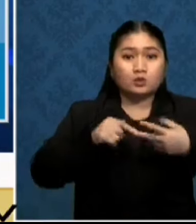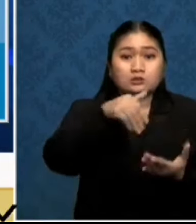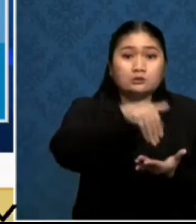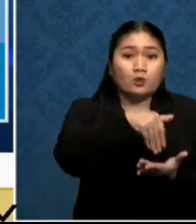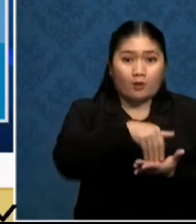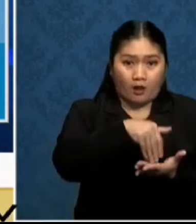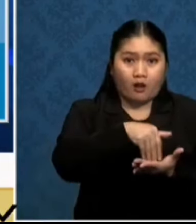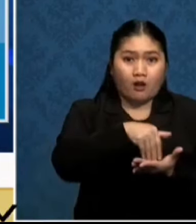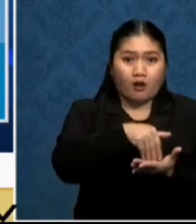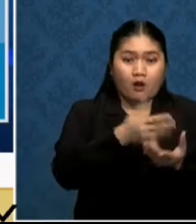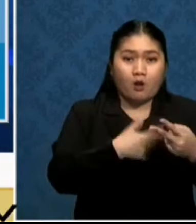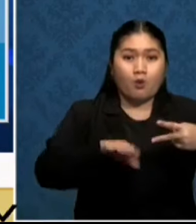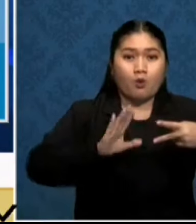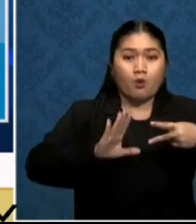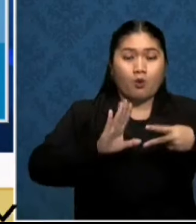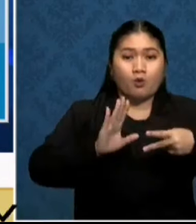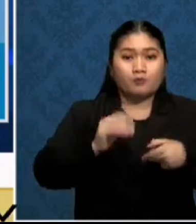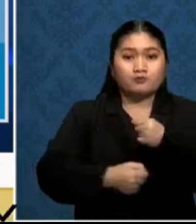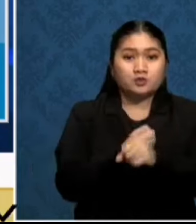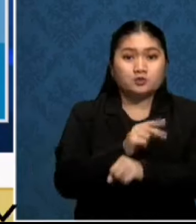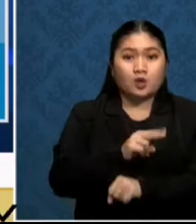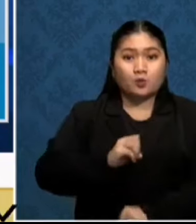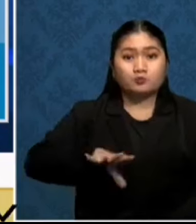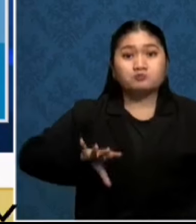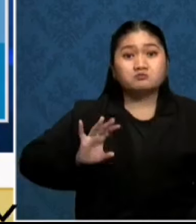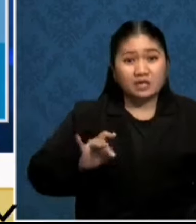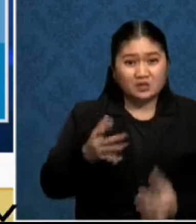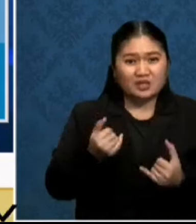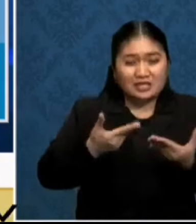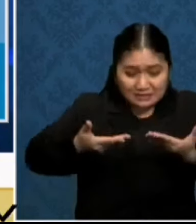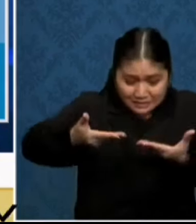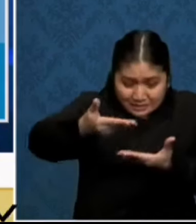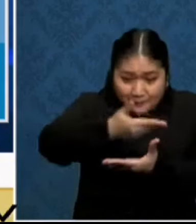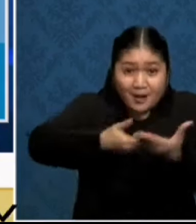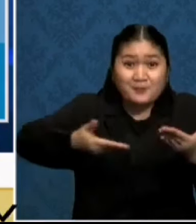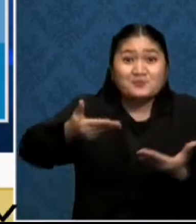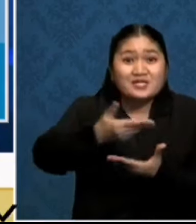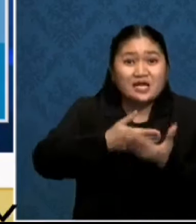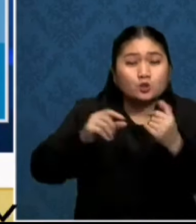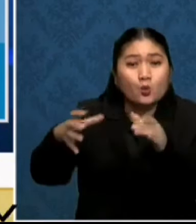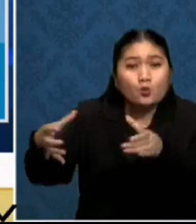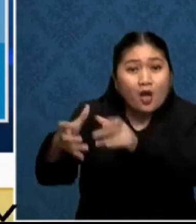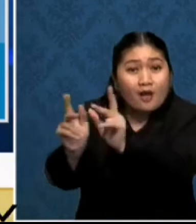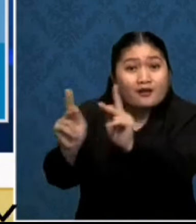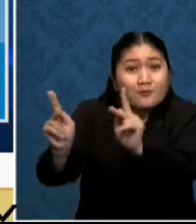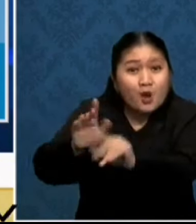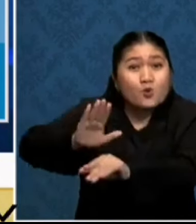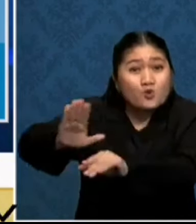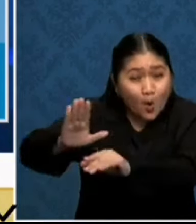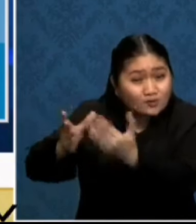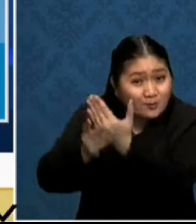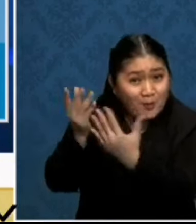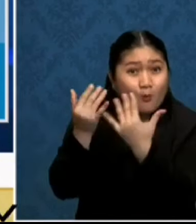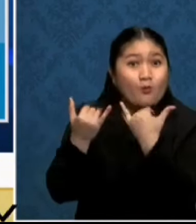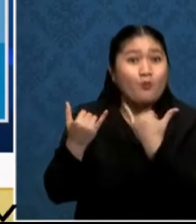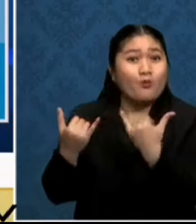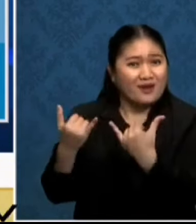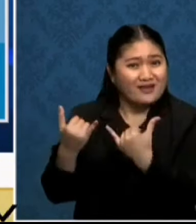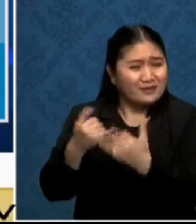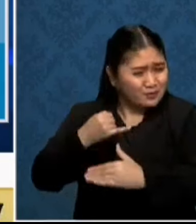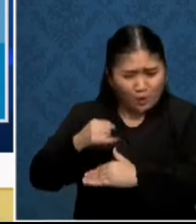กลางของปี 68ที่กำลังพิจารณาอยู่ในชั้นกรรมาธิการของสภาวันเนี้ยครับยัง